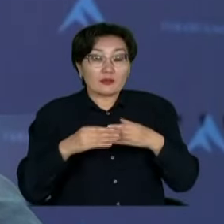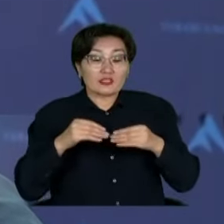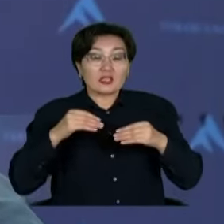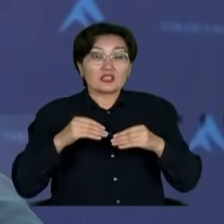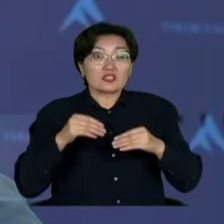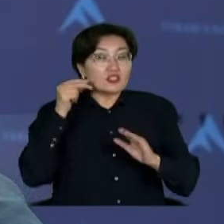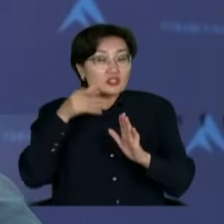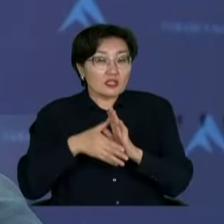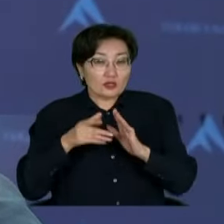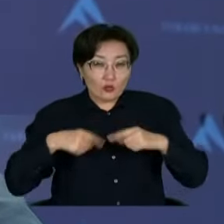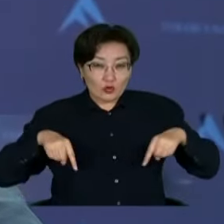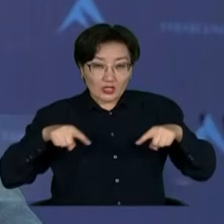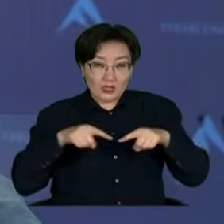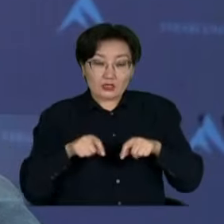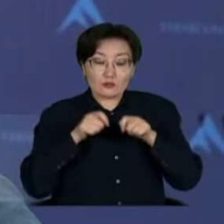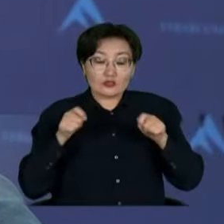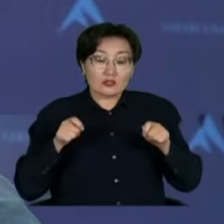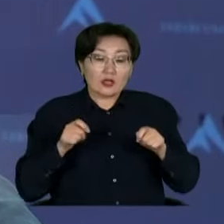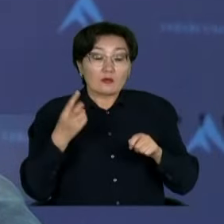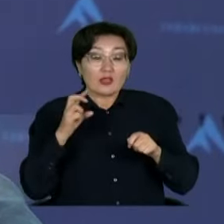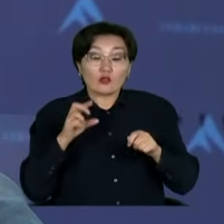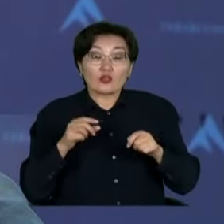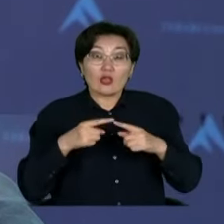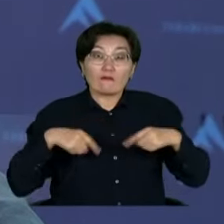ашылды. Биология факультетінде.